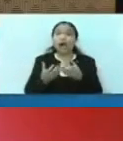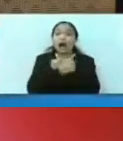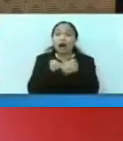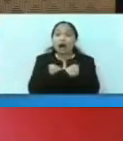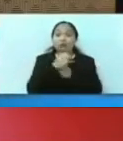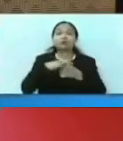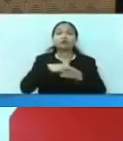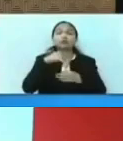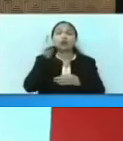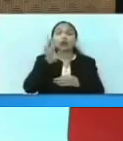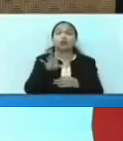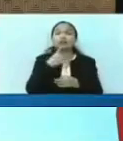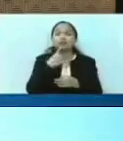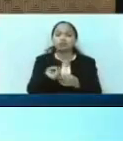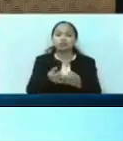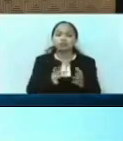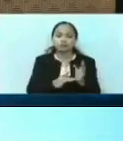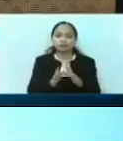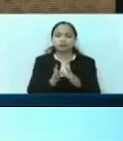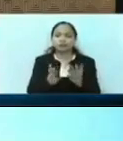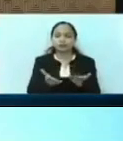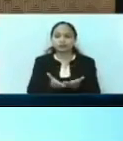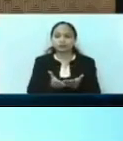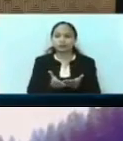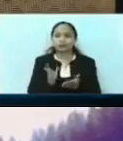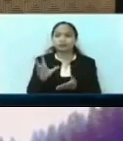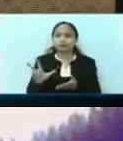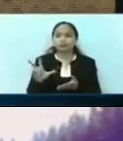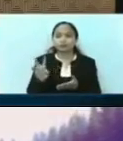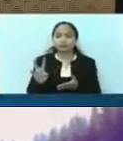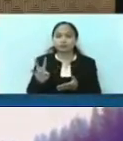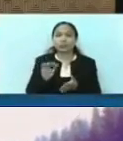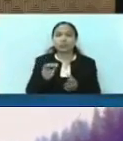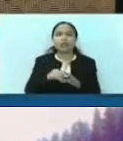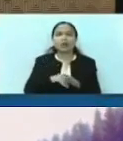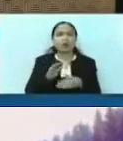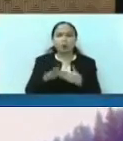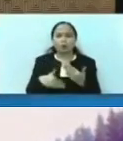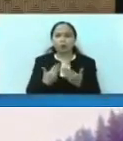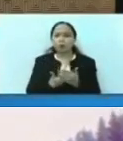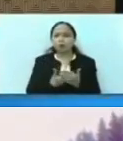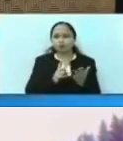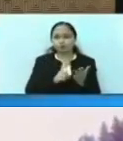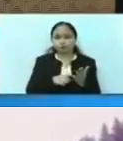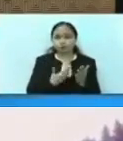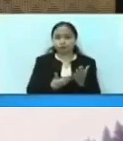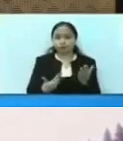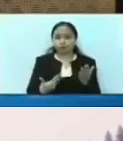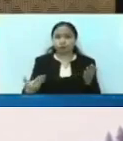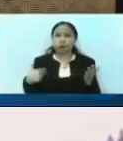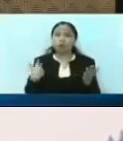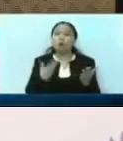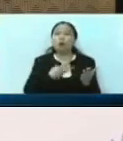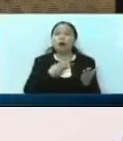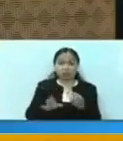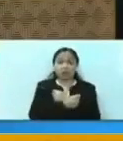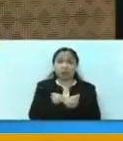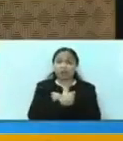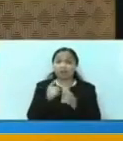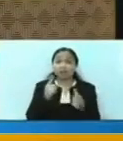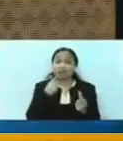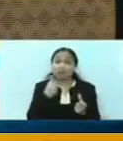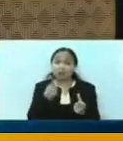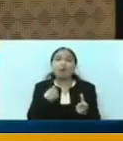Bible in verse number 7, the verse number 37, in all these things we are more than conquerors.